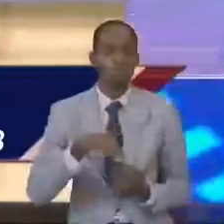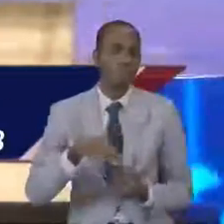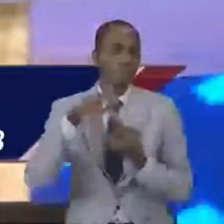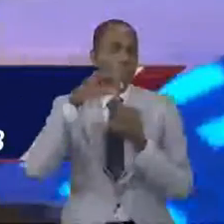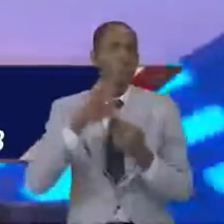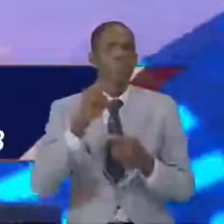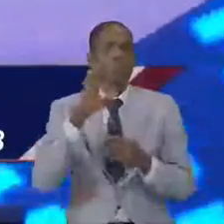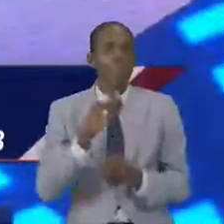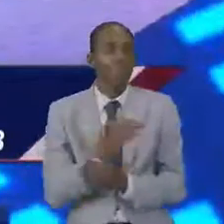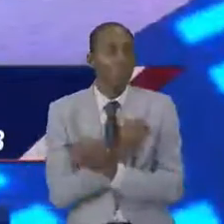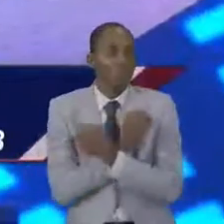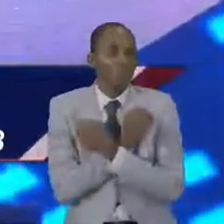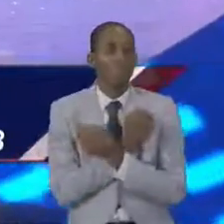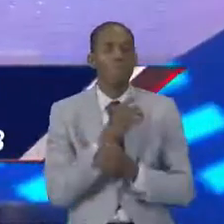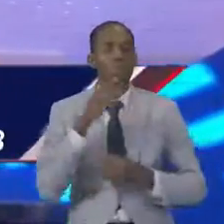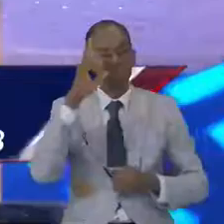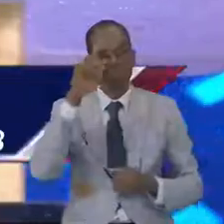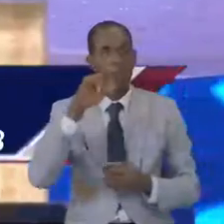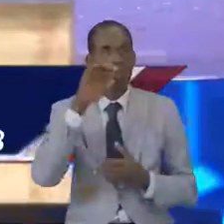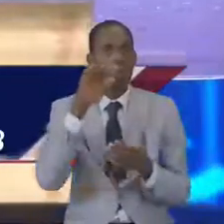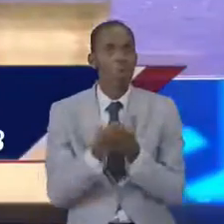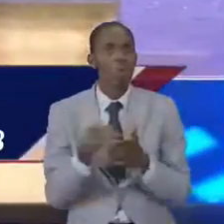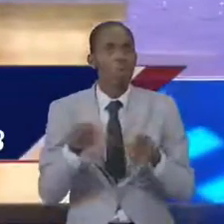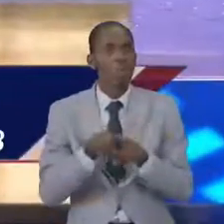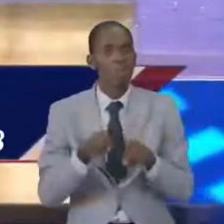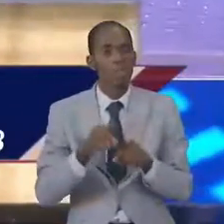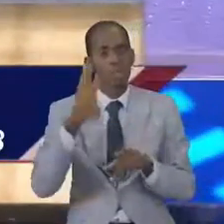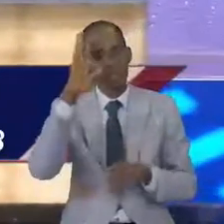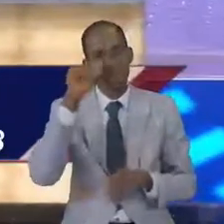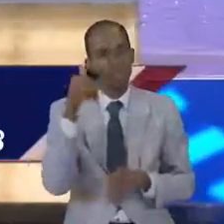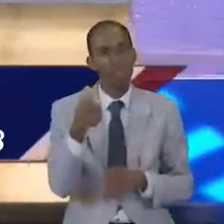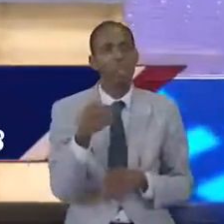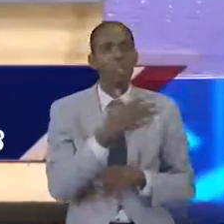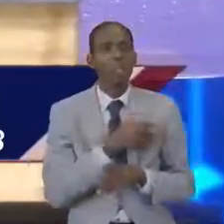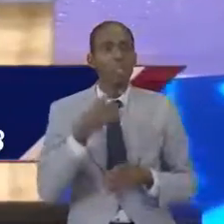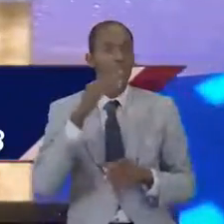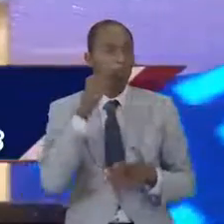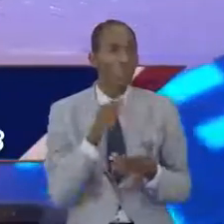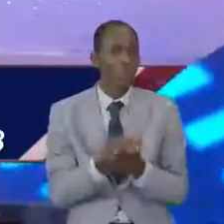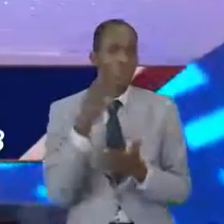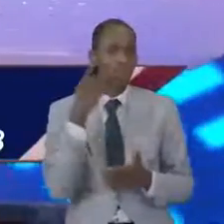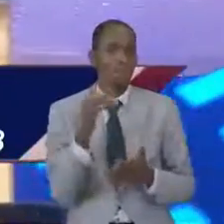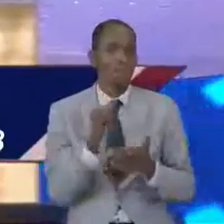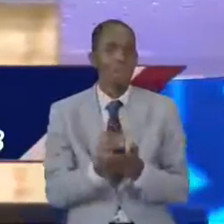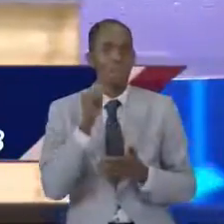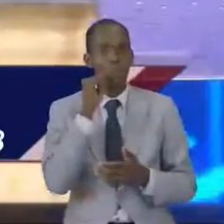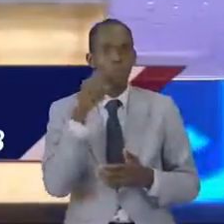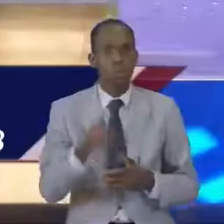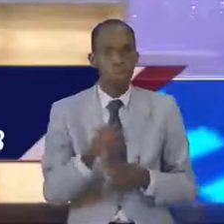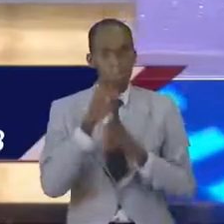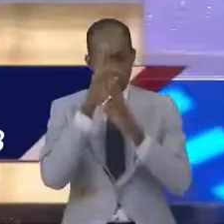du reste aime sa femme comme lui-même et que la femme respecte